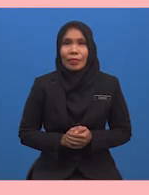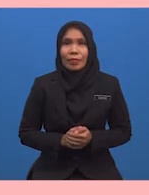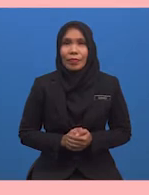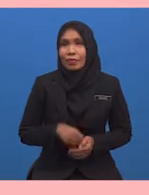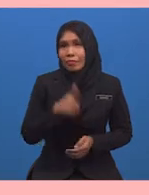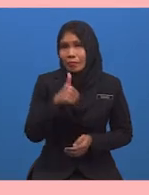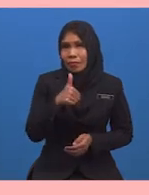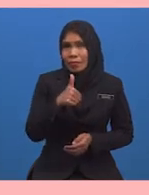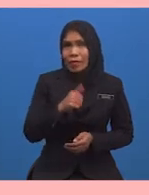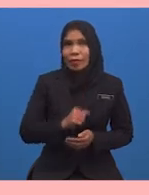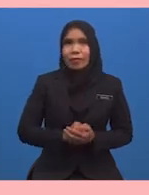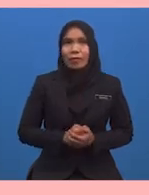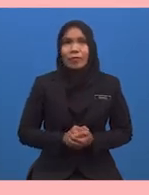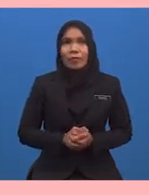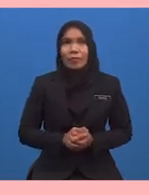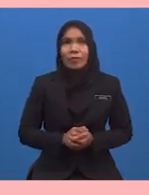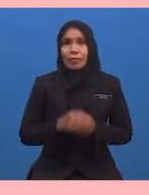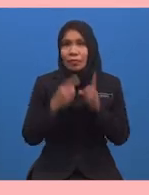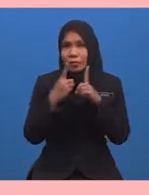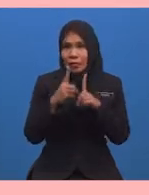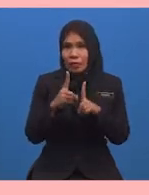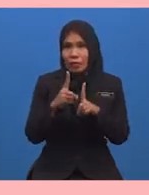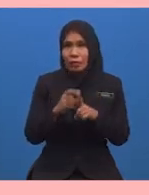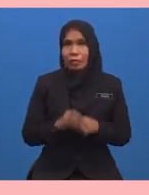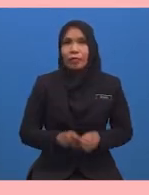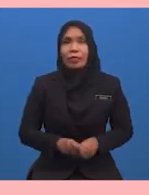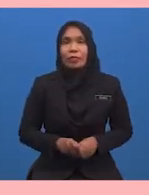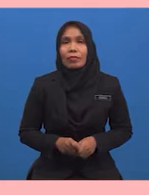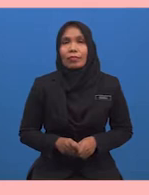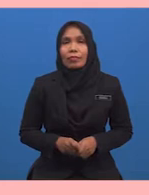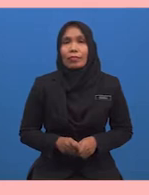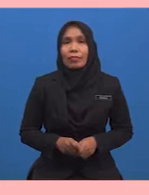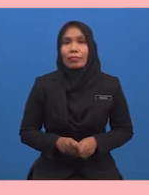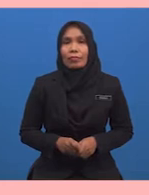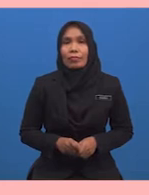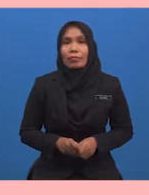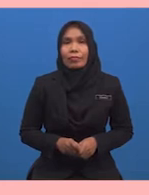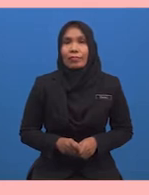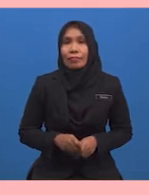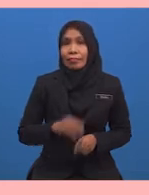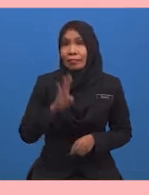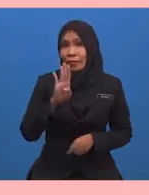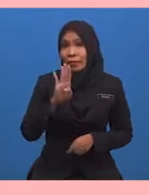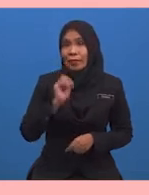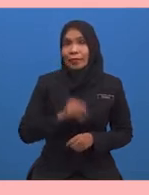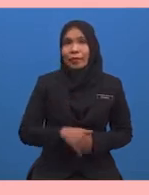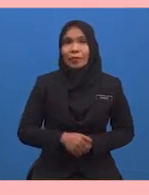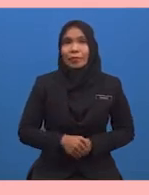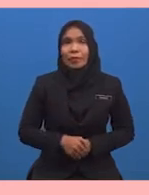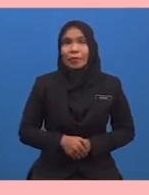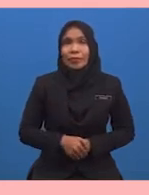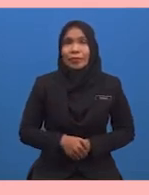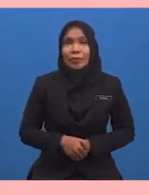Sangat bagus murid-murid, betul. Jawapannya B, kawasan tadahan hujan.